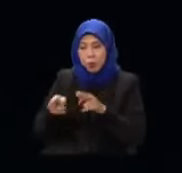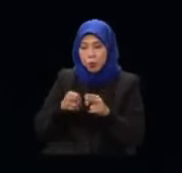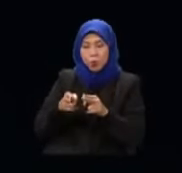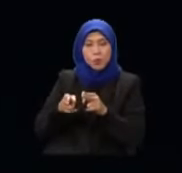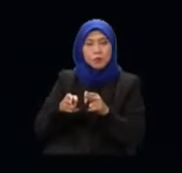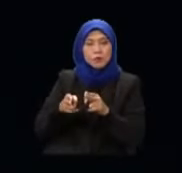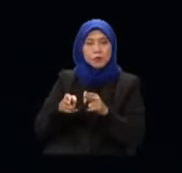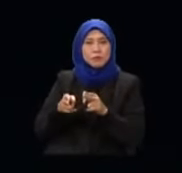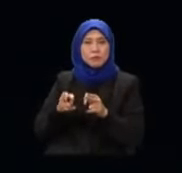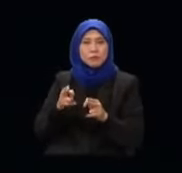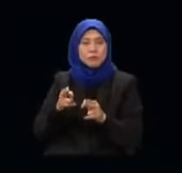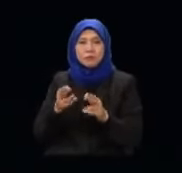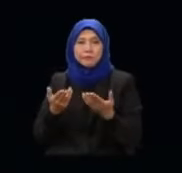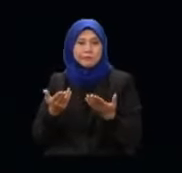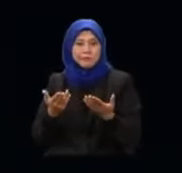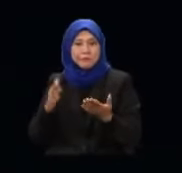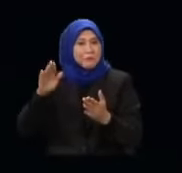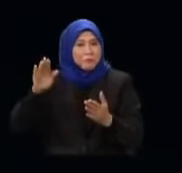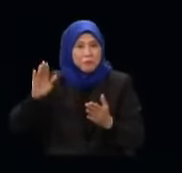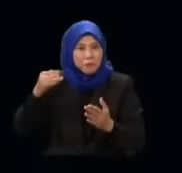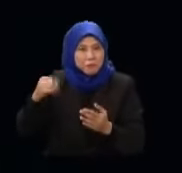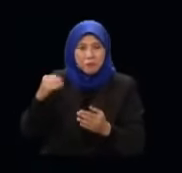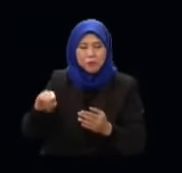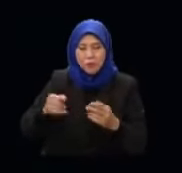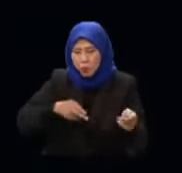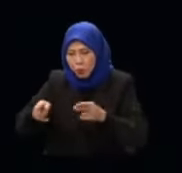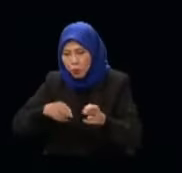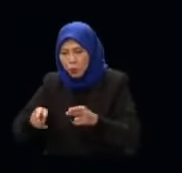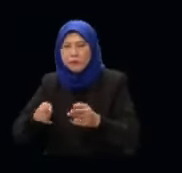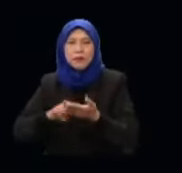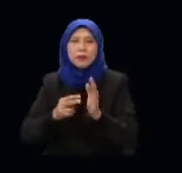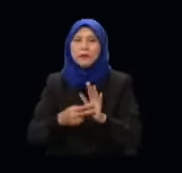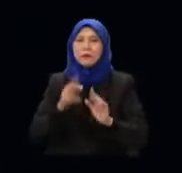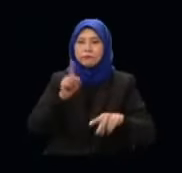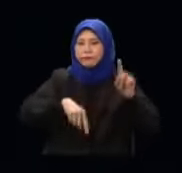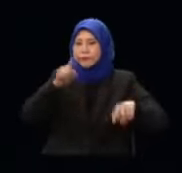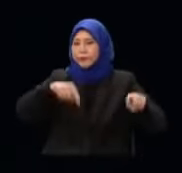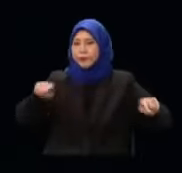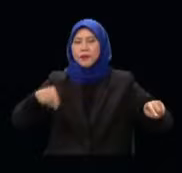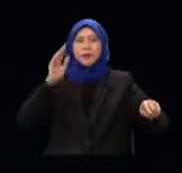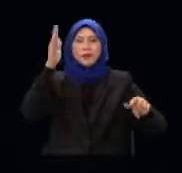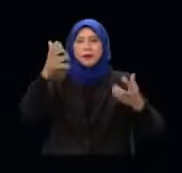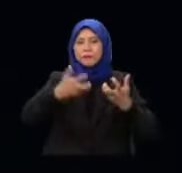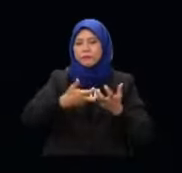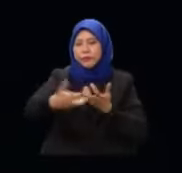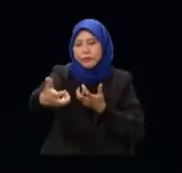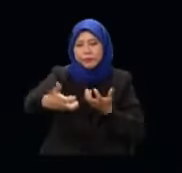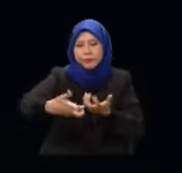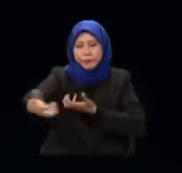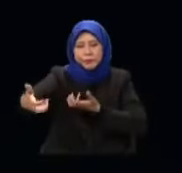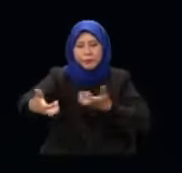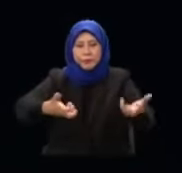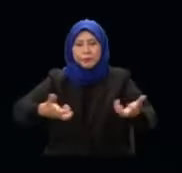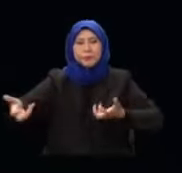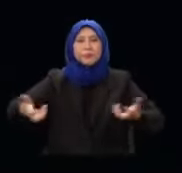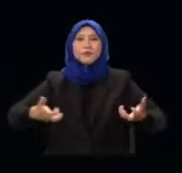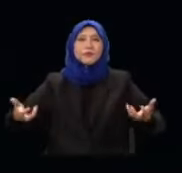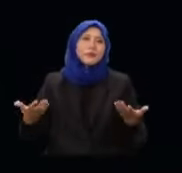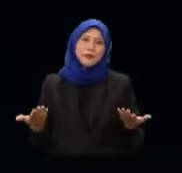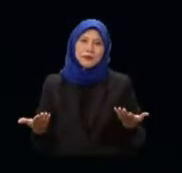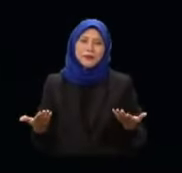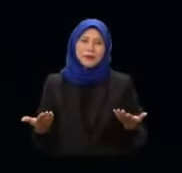Mencetuskan Happy ketidak sepatuan beli antara masyarakat Irlandia Utara agama diantara kaum